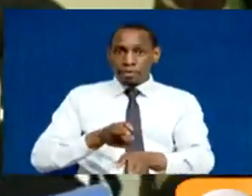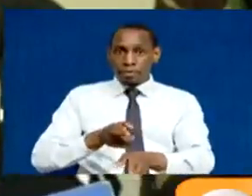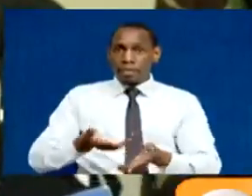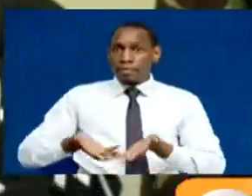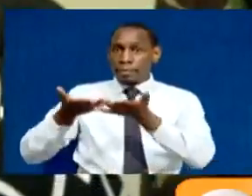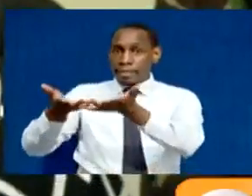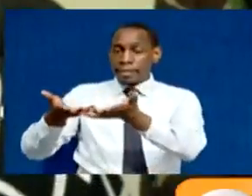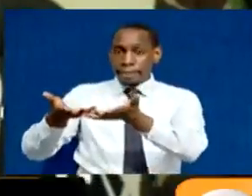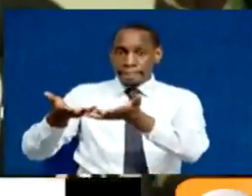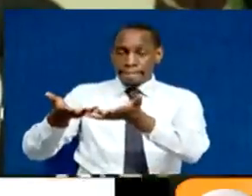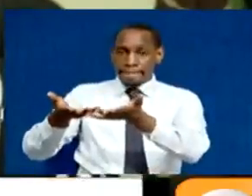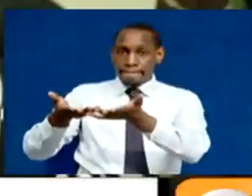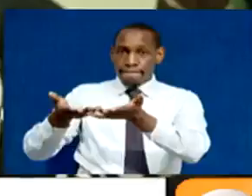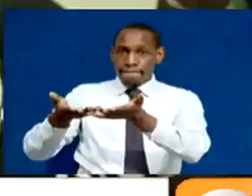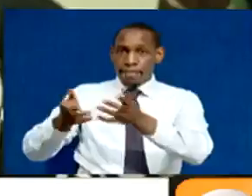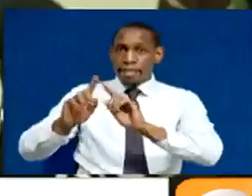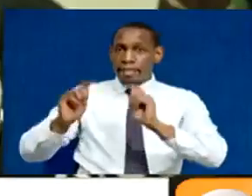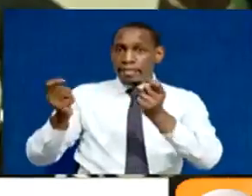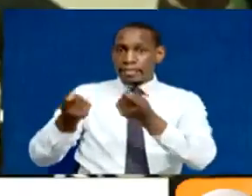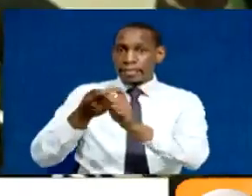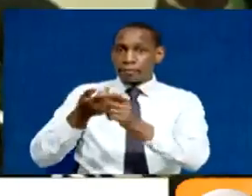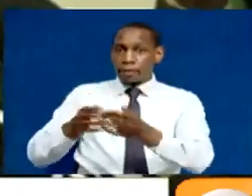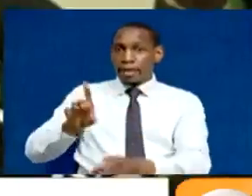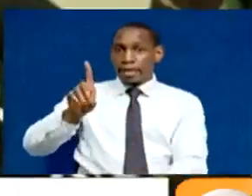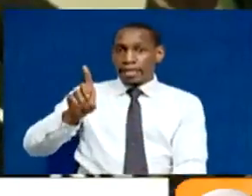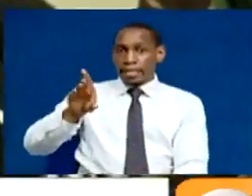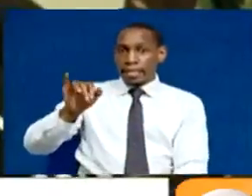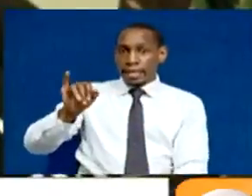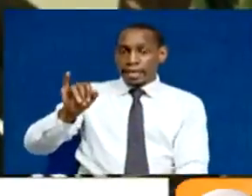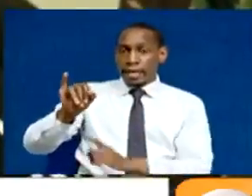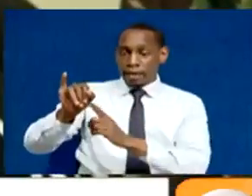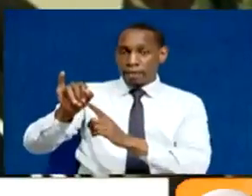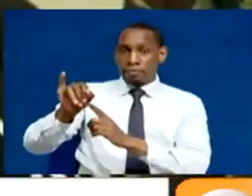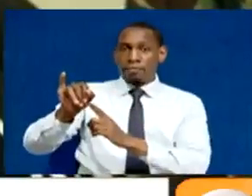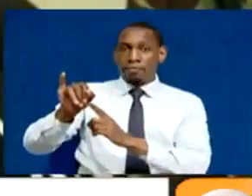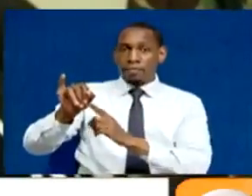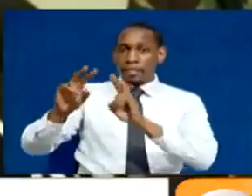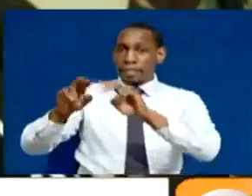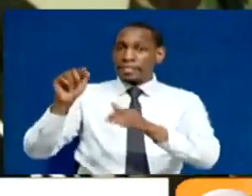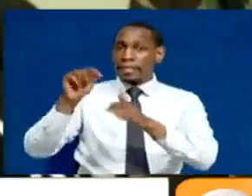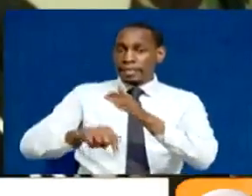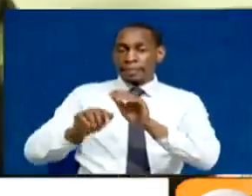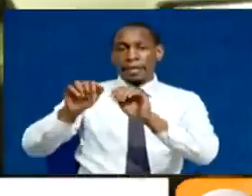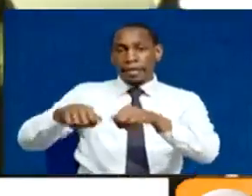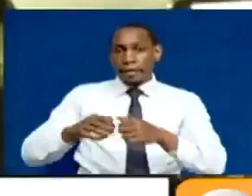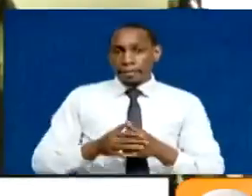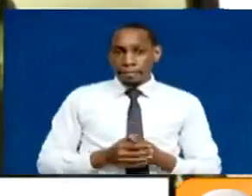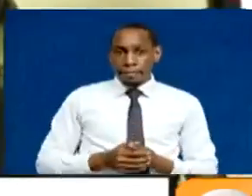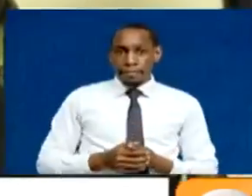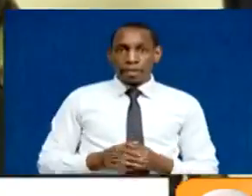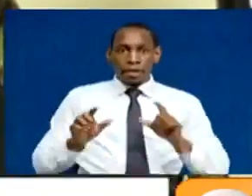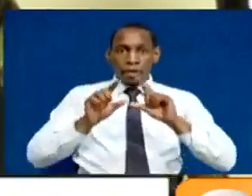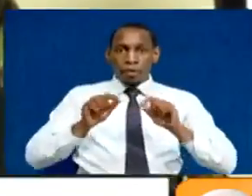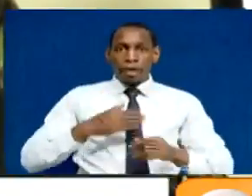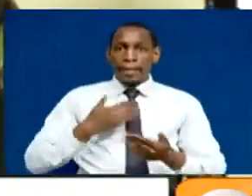released to the team from DCI for further investigation. Lango